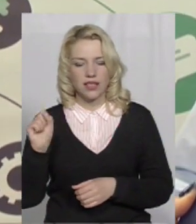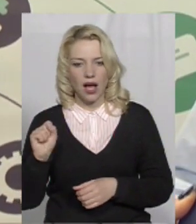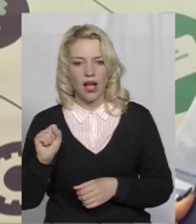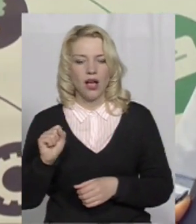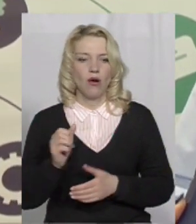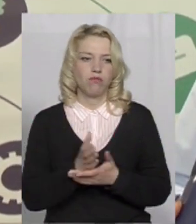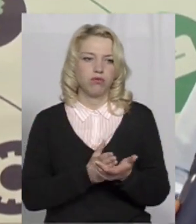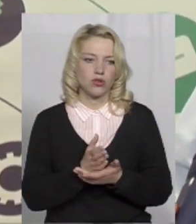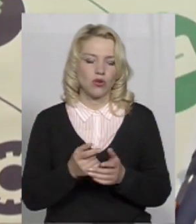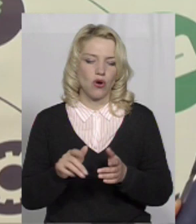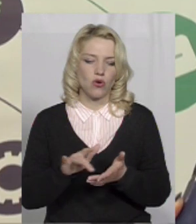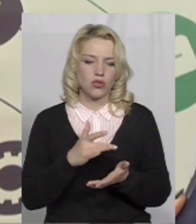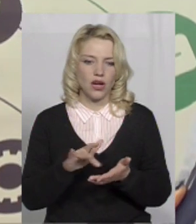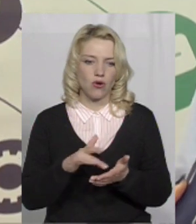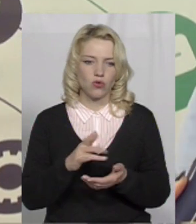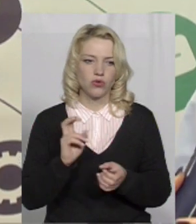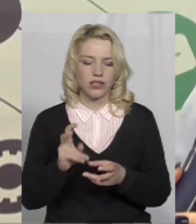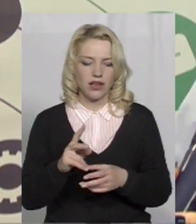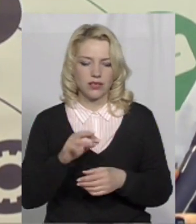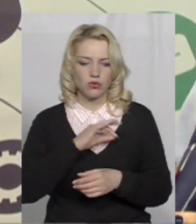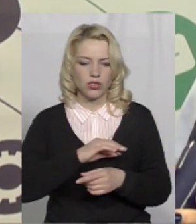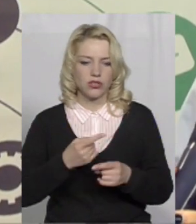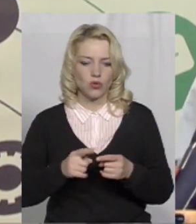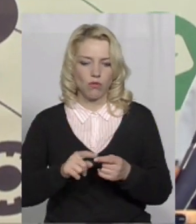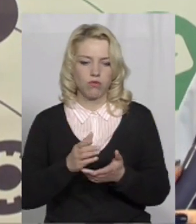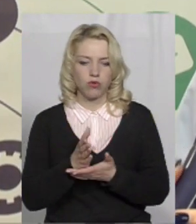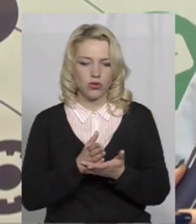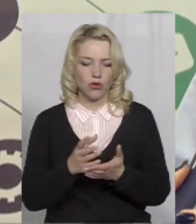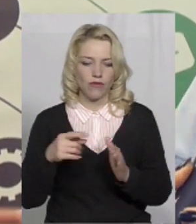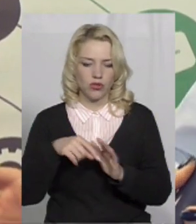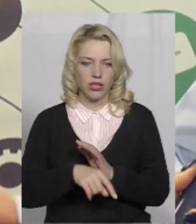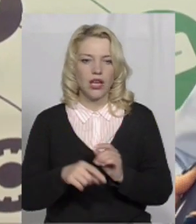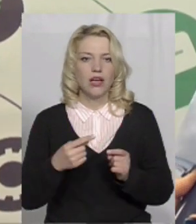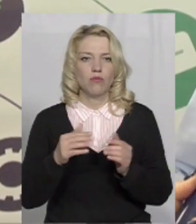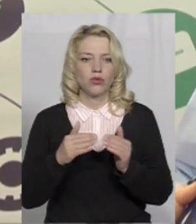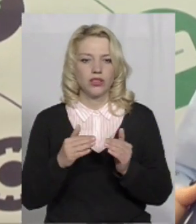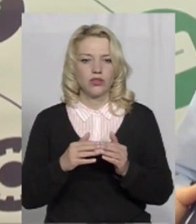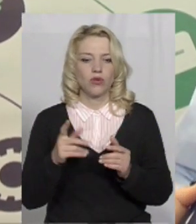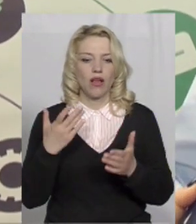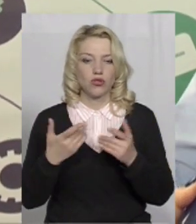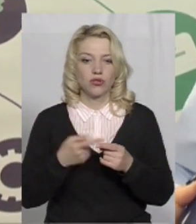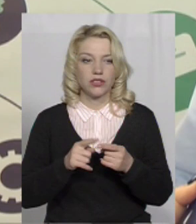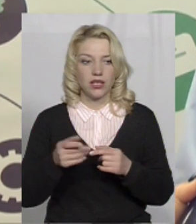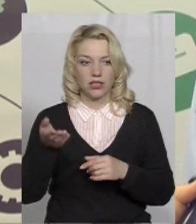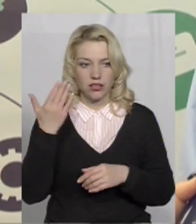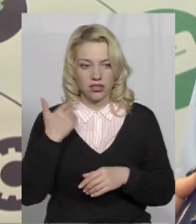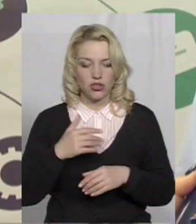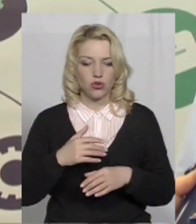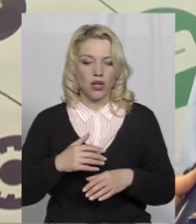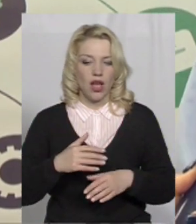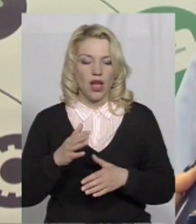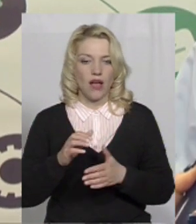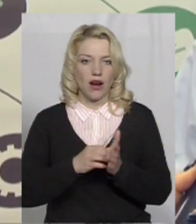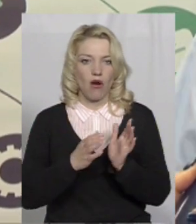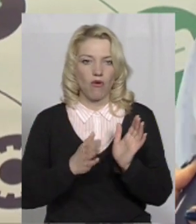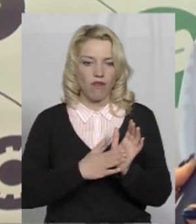як спожив дану послугу внутрі будинку. Якщо раніше це рахував монополіст і скільки хотів грошей, як так кажуть,